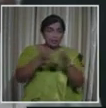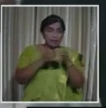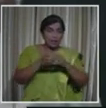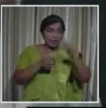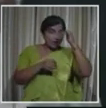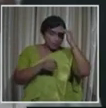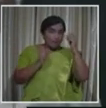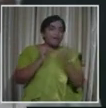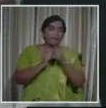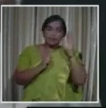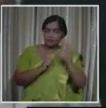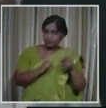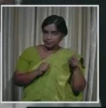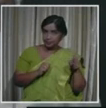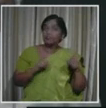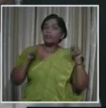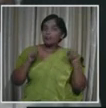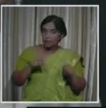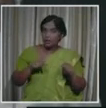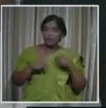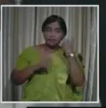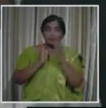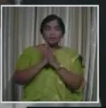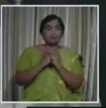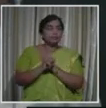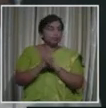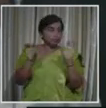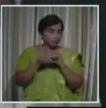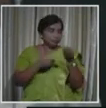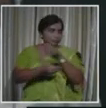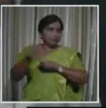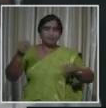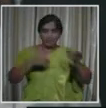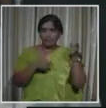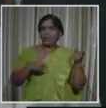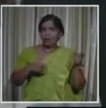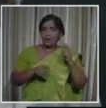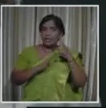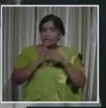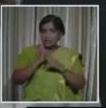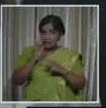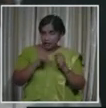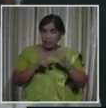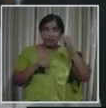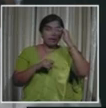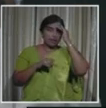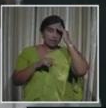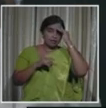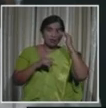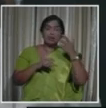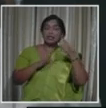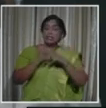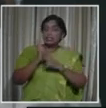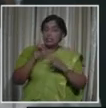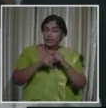දවසේ කටයුත්ත කරා දැන් සමාජ මාධ්‍ය තුල සංසරණය වෙනවා ජනතා විමුක්ති පෙරමුණේ නායකයෝ ජනතා විමුක්ති